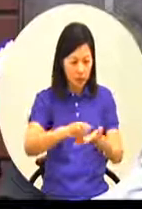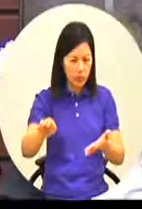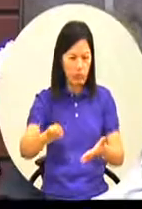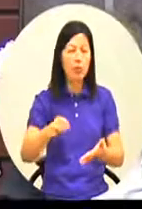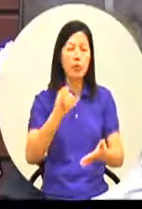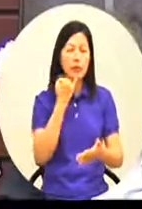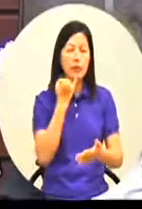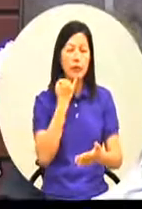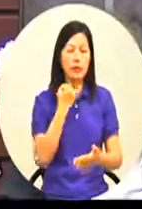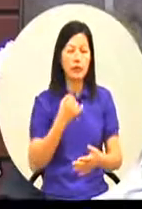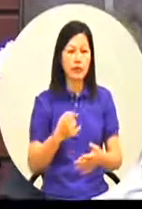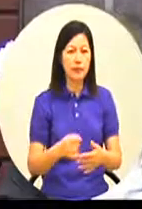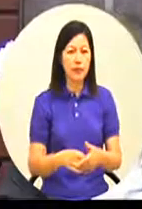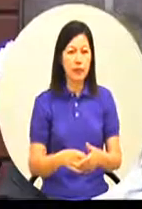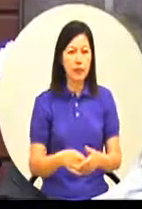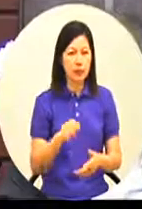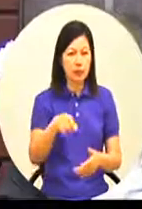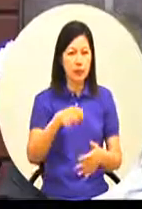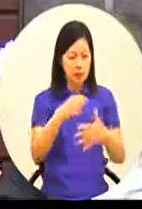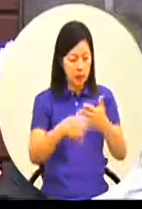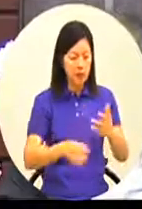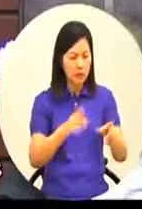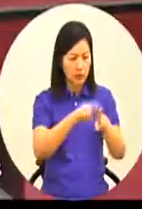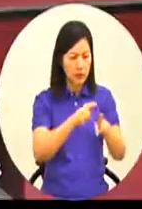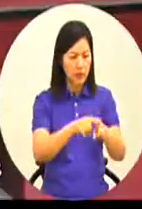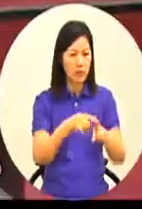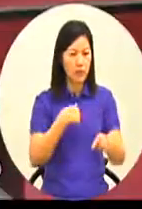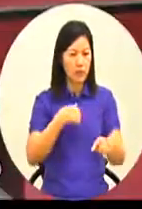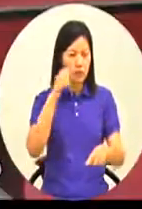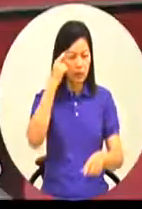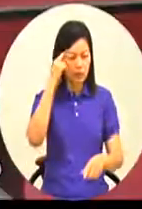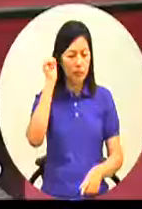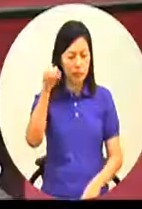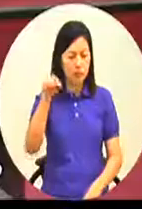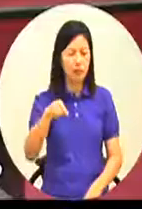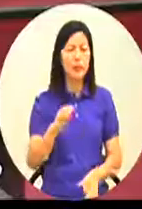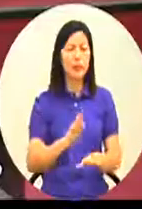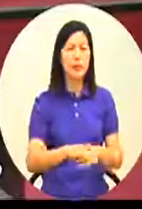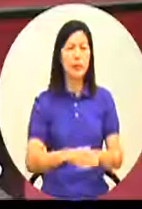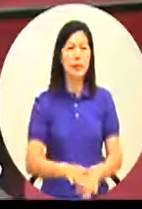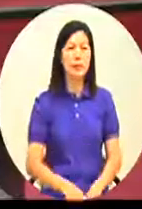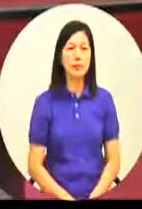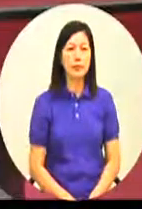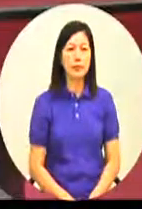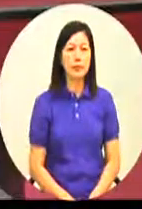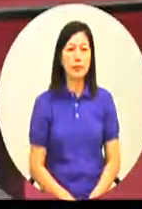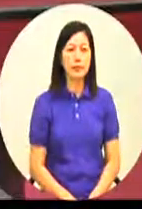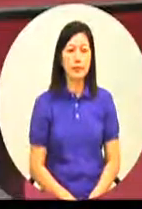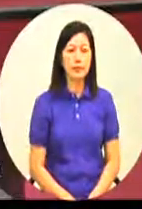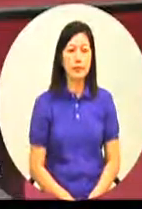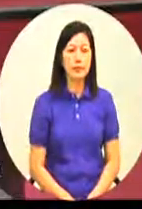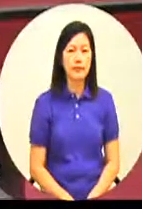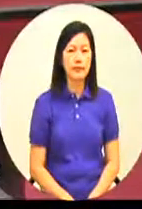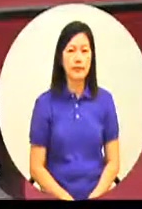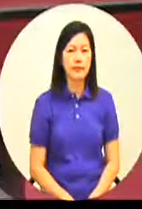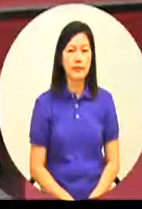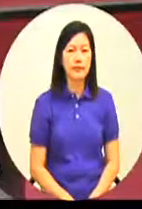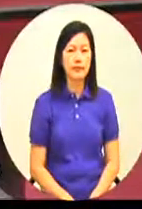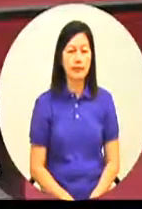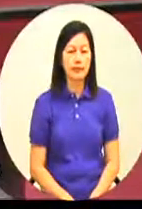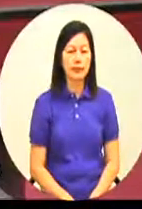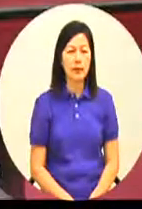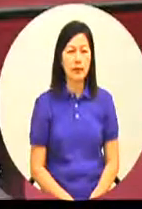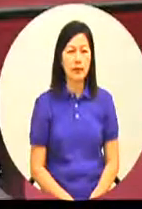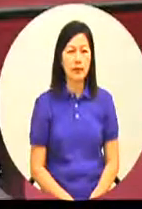个原则之下，我们会同意。 好，请再给一分钟。 那局长。那原则